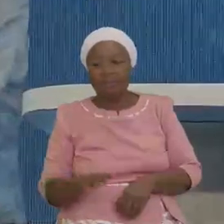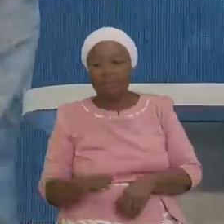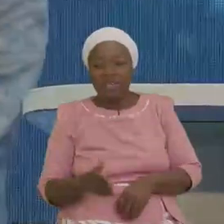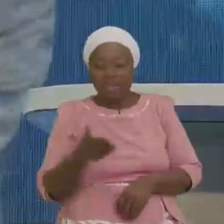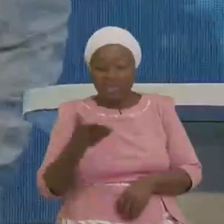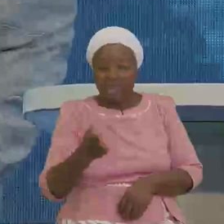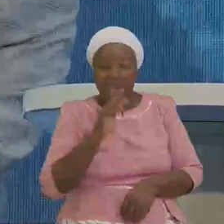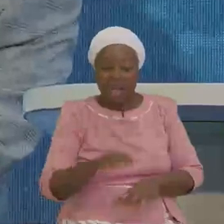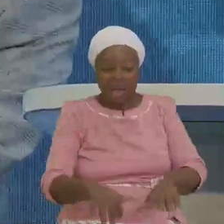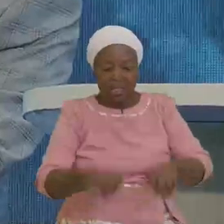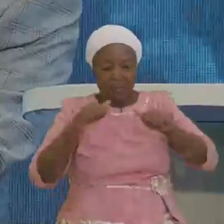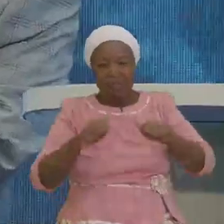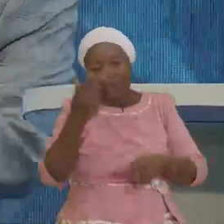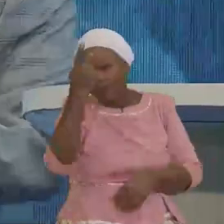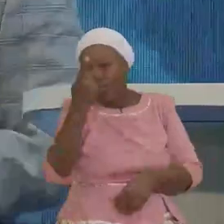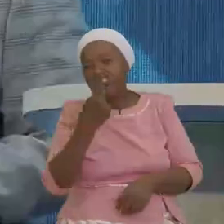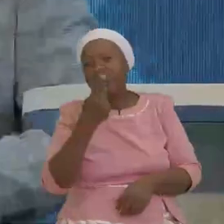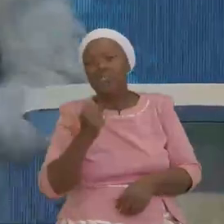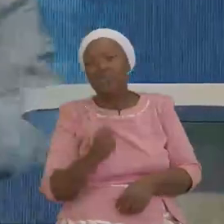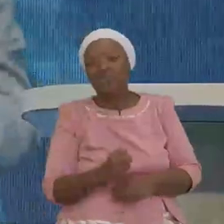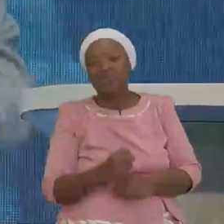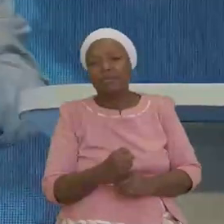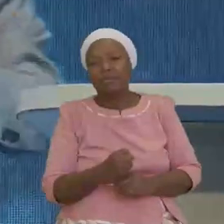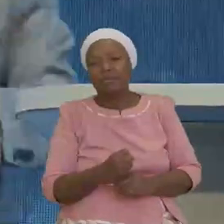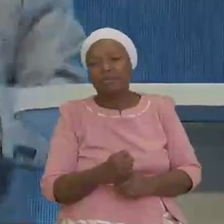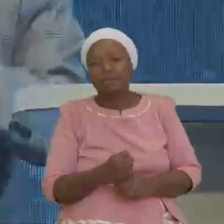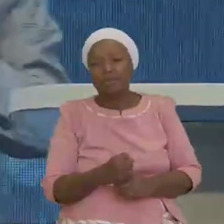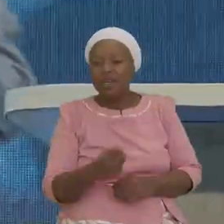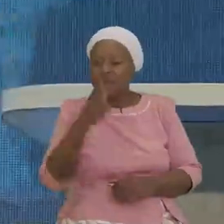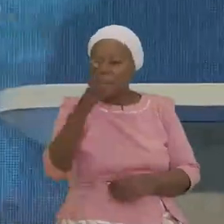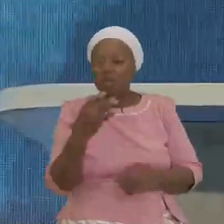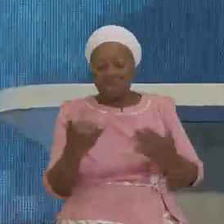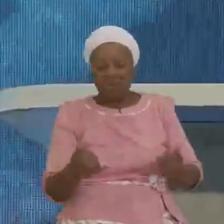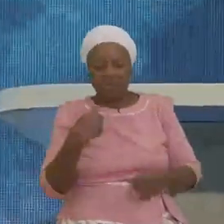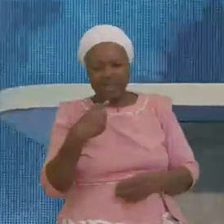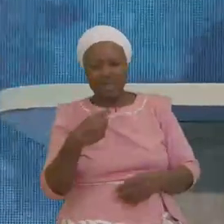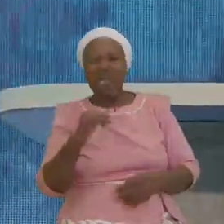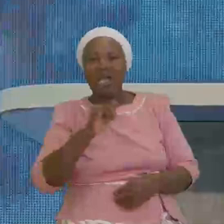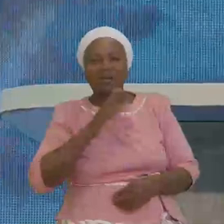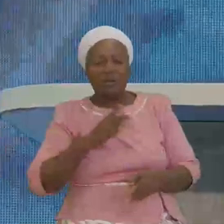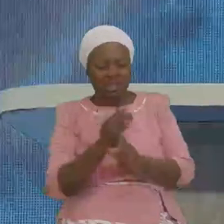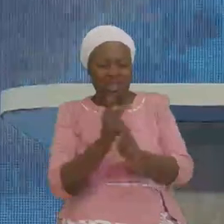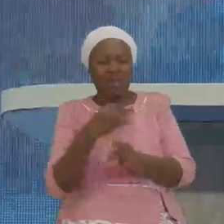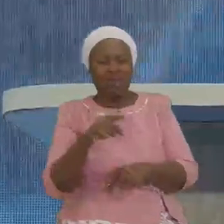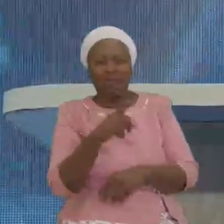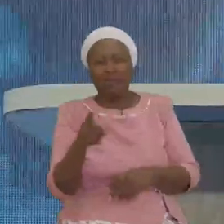Il y a des enfants adoptés. Il y a des parents adoptifs.